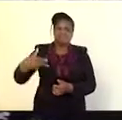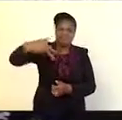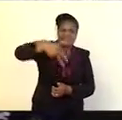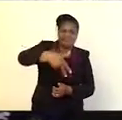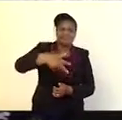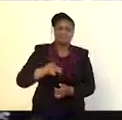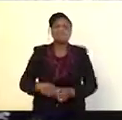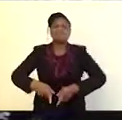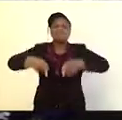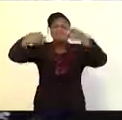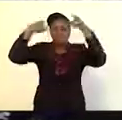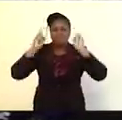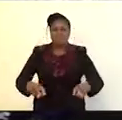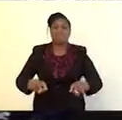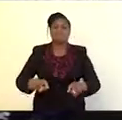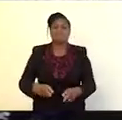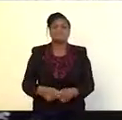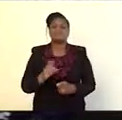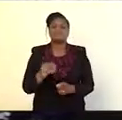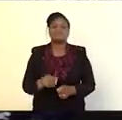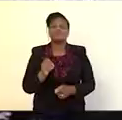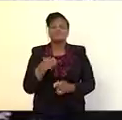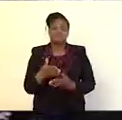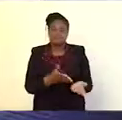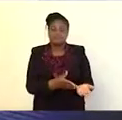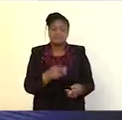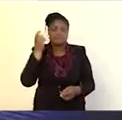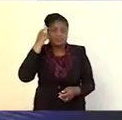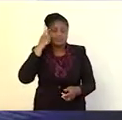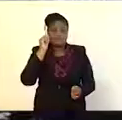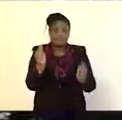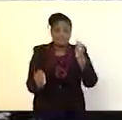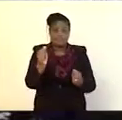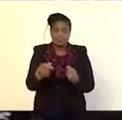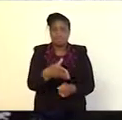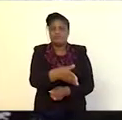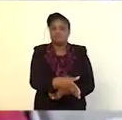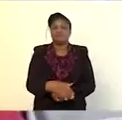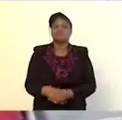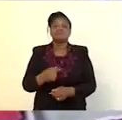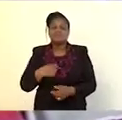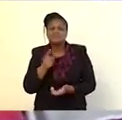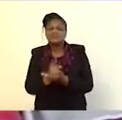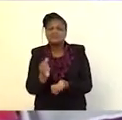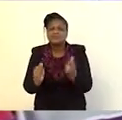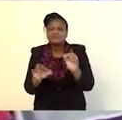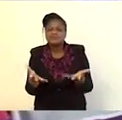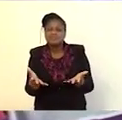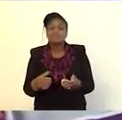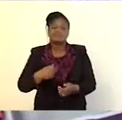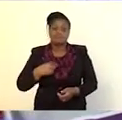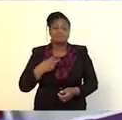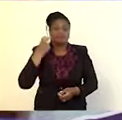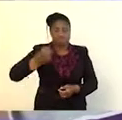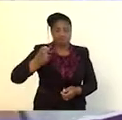maruva. Vofamba vachimhanyisa vanhu. Ndombo yako uri ndozva kuti uri driver. Uno driver chi? Ndo driver kombi maisha. Eh, semu rungonongedzerwa